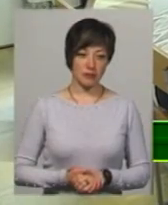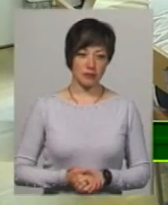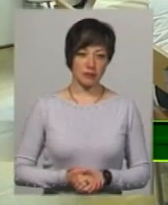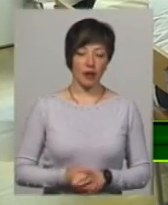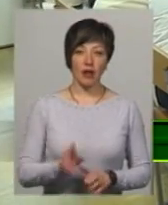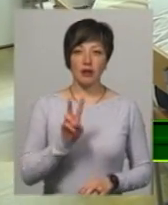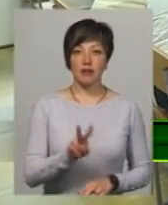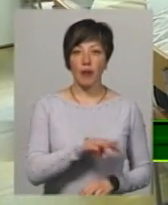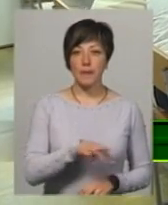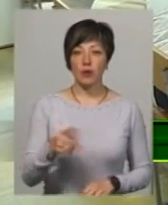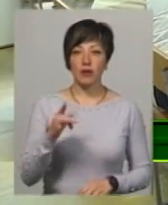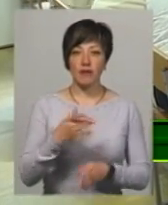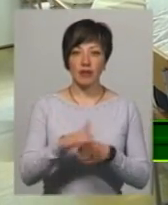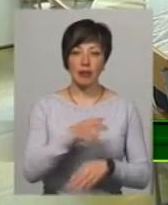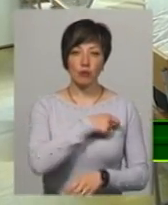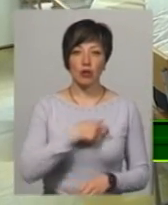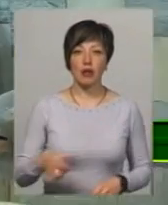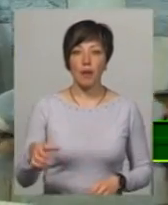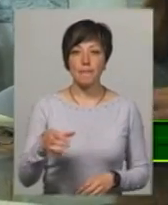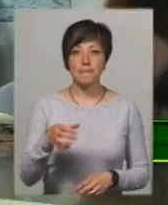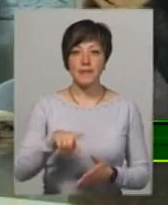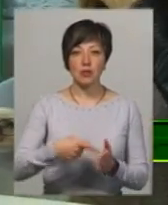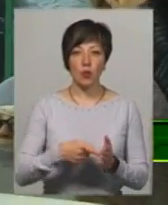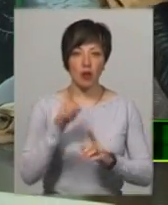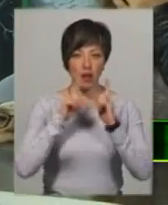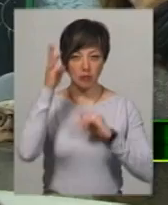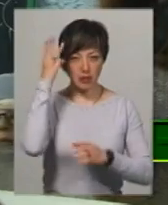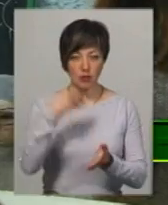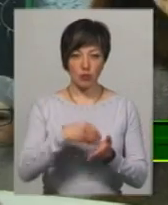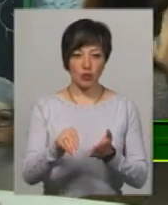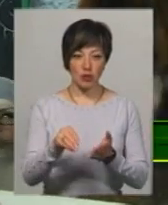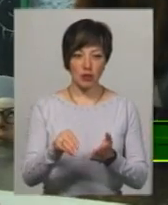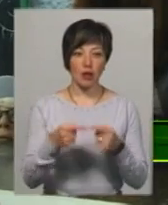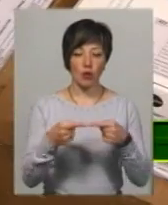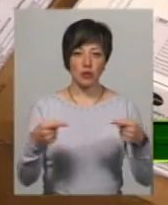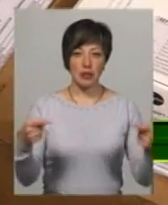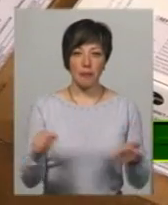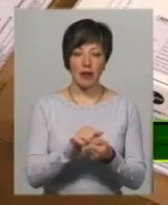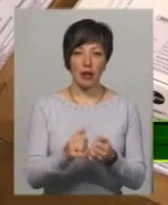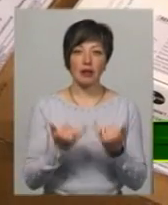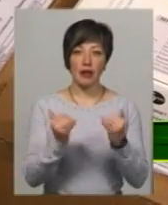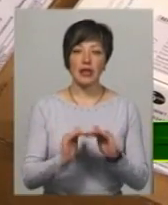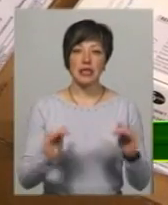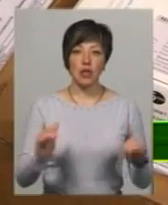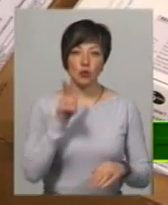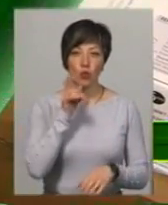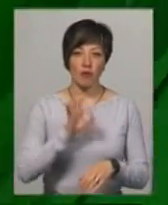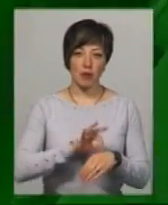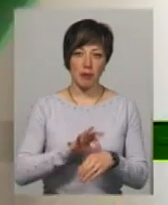Два мільйони гривень виділили депутати Хмельницької міської ради на закупівлю розхідних матеріалів для дітей з цукровим